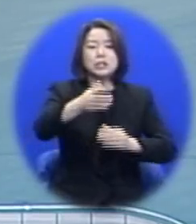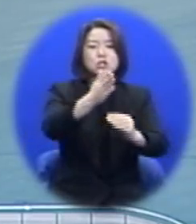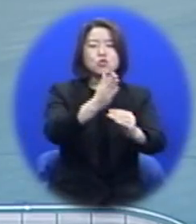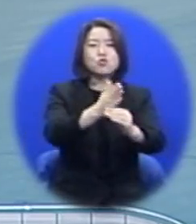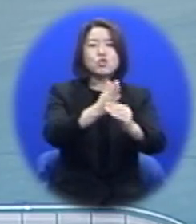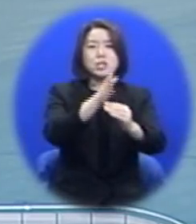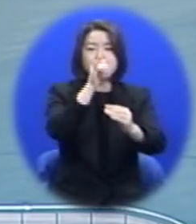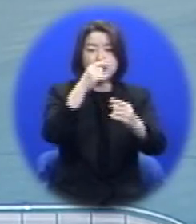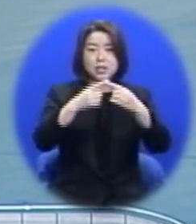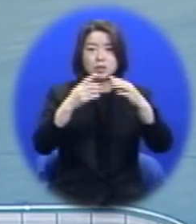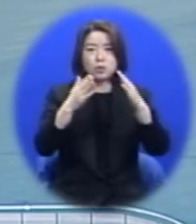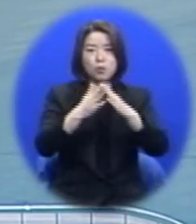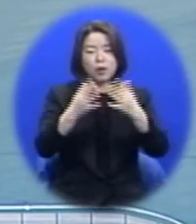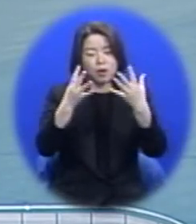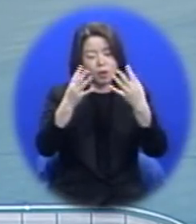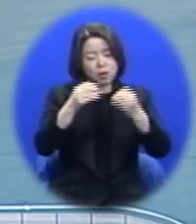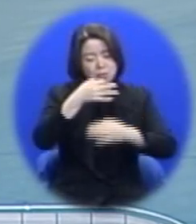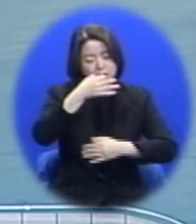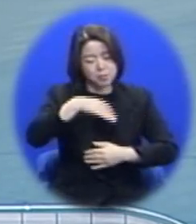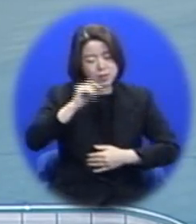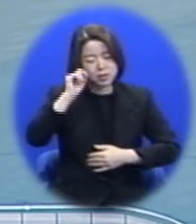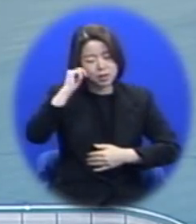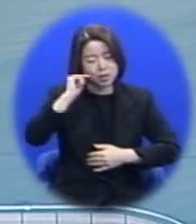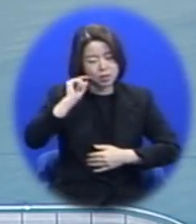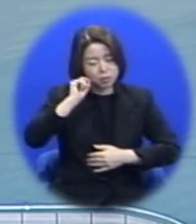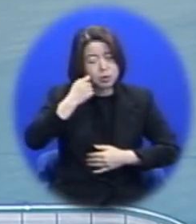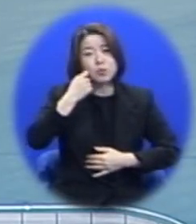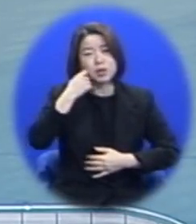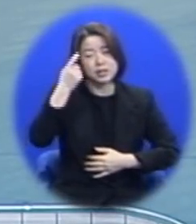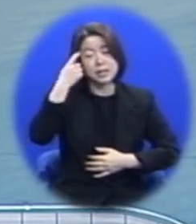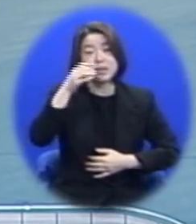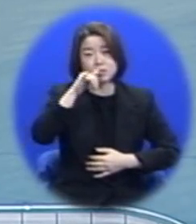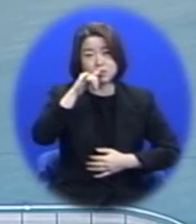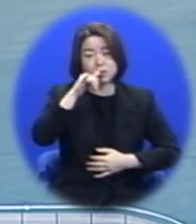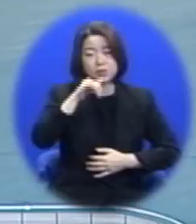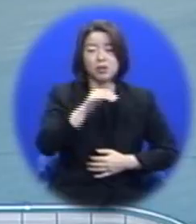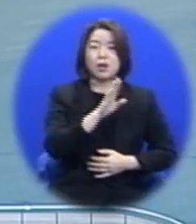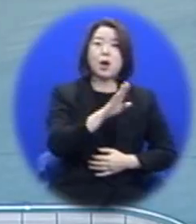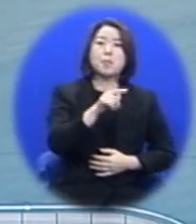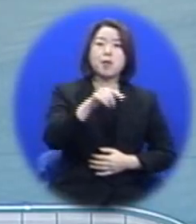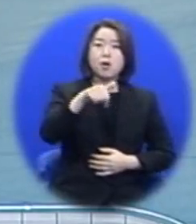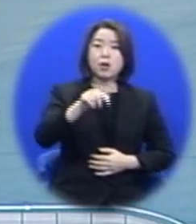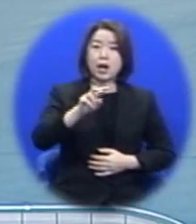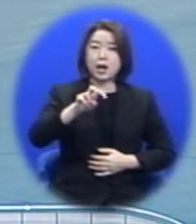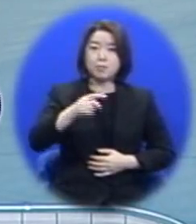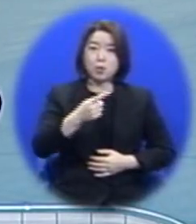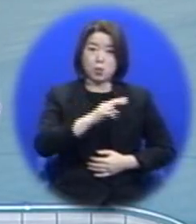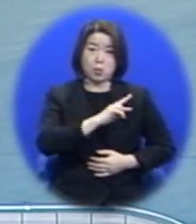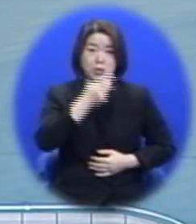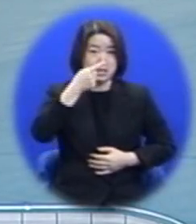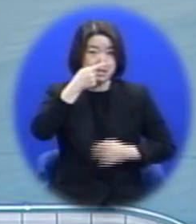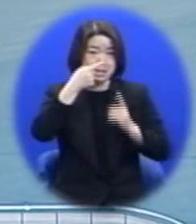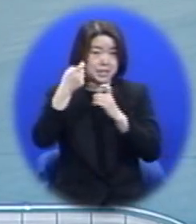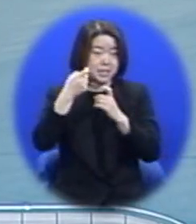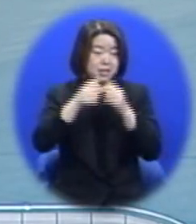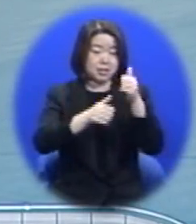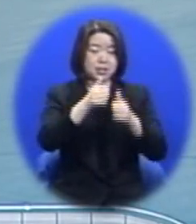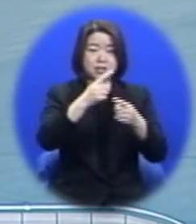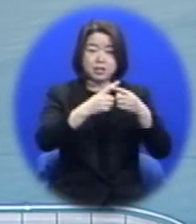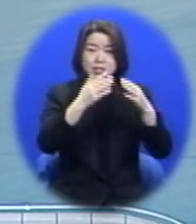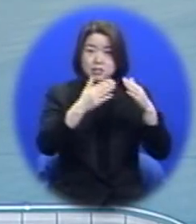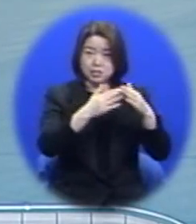했었습니다. 버가모 교회가 꼭 그와 같은 형편이었습니다. 13절에서 예수님께서는 이 버가모라는